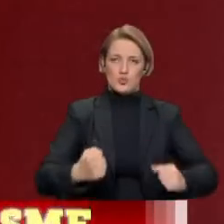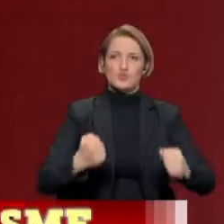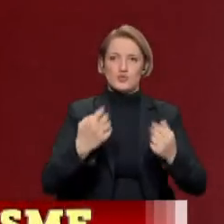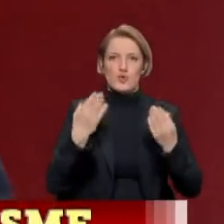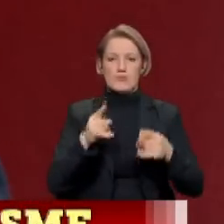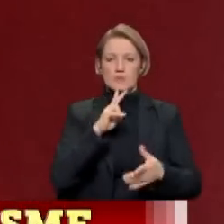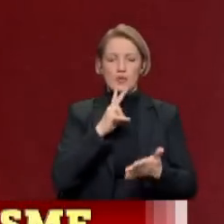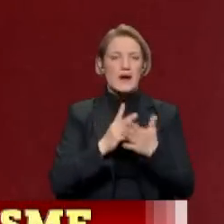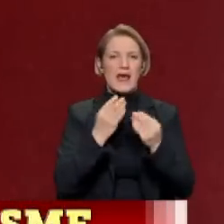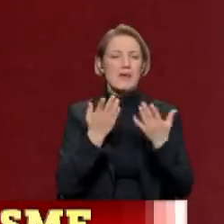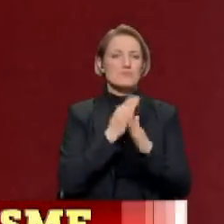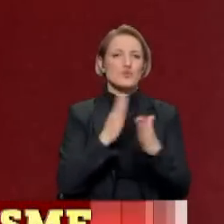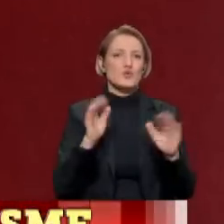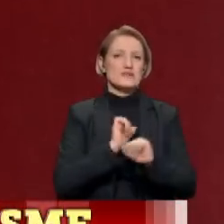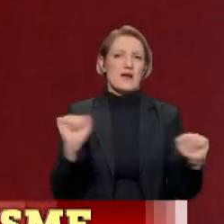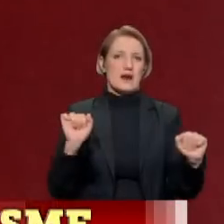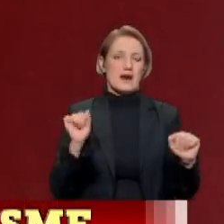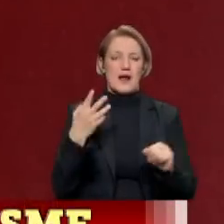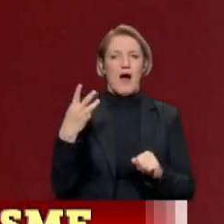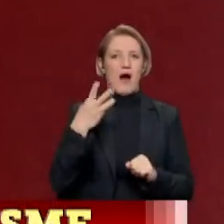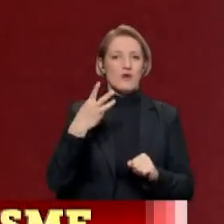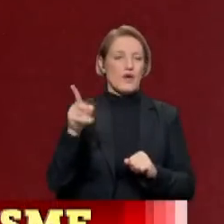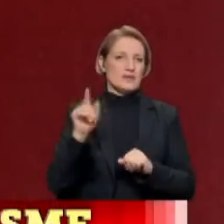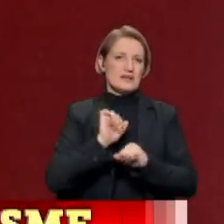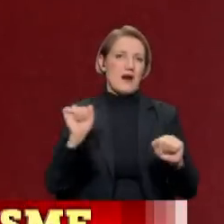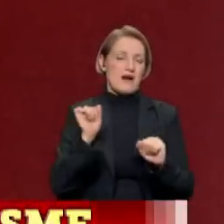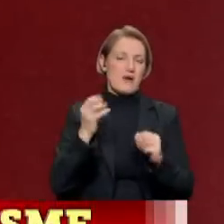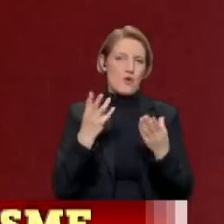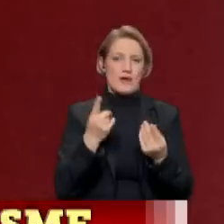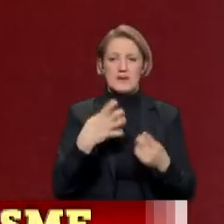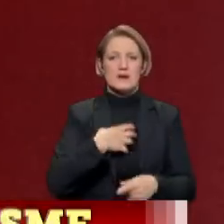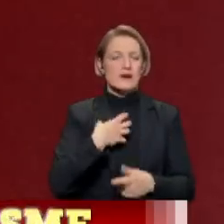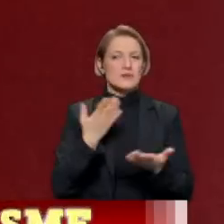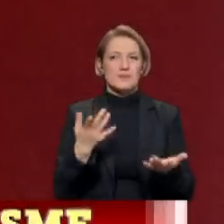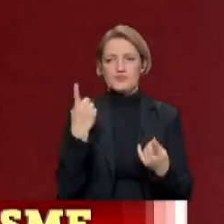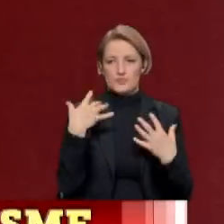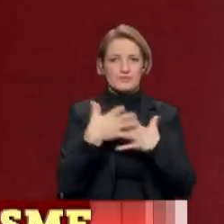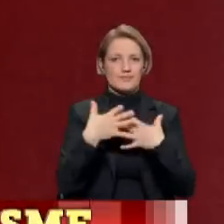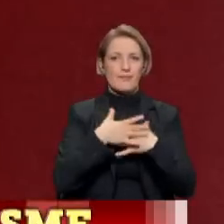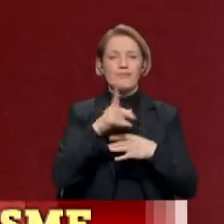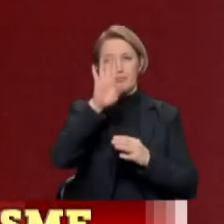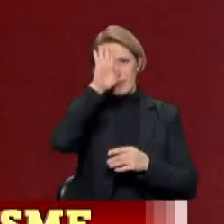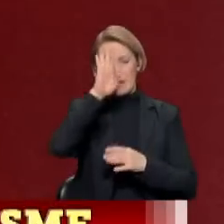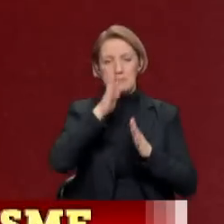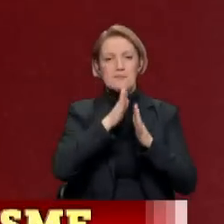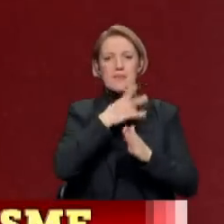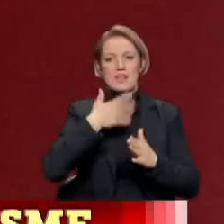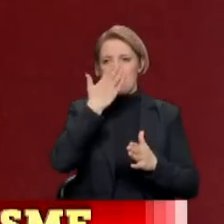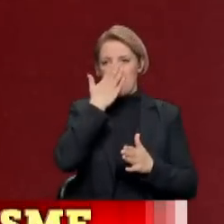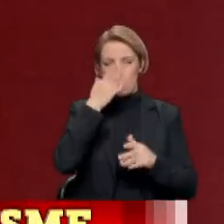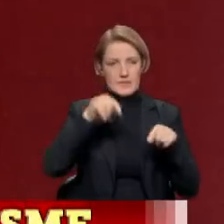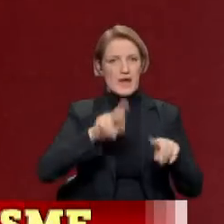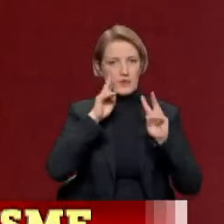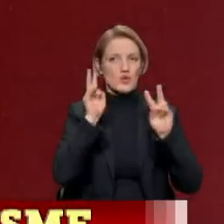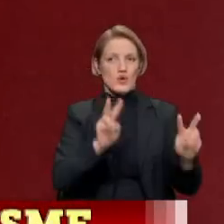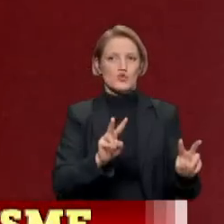karar en büyük zararı şüphesiz Erdoğan'a verecek. Onda bir tereddüt yok. Dün akşam da onu Saraçhane'de çok net gördüm.